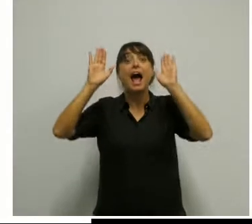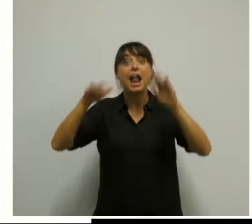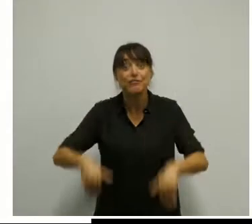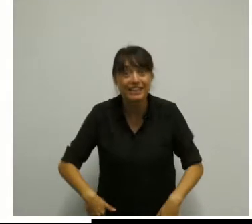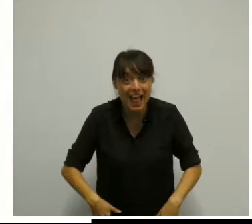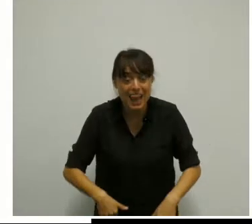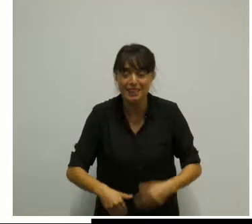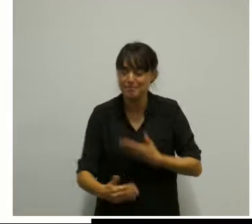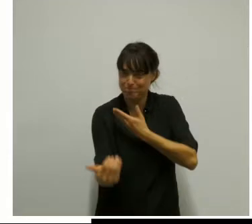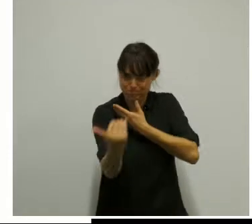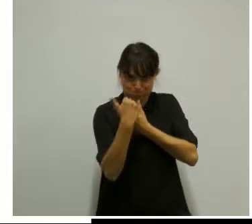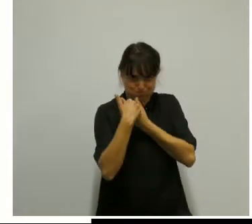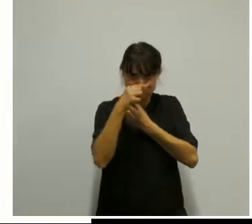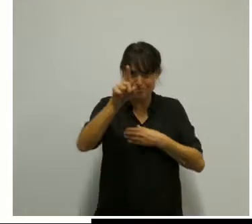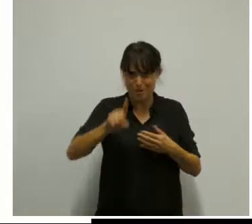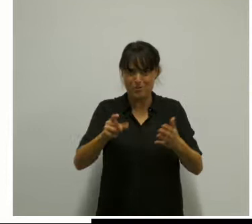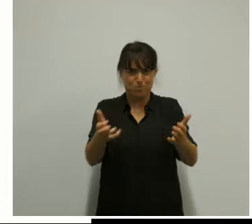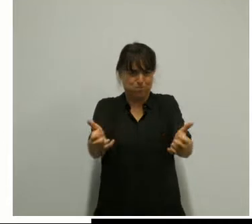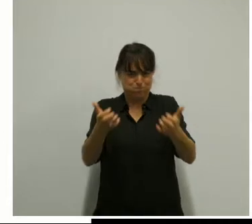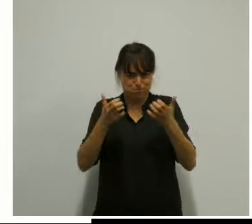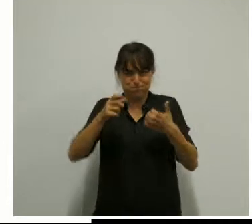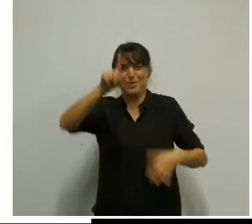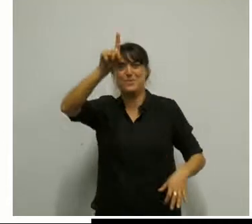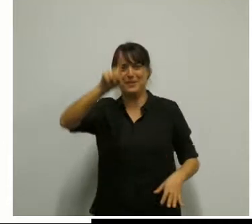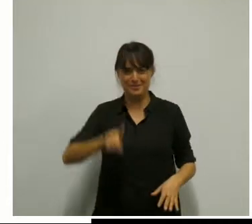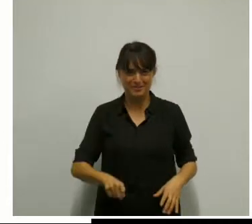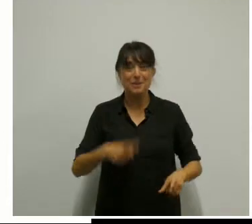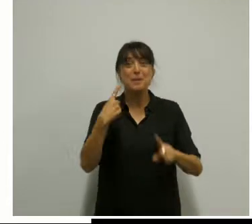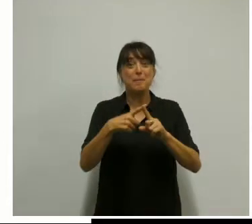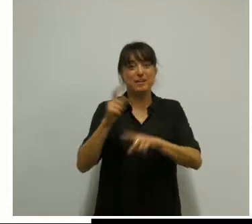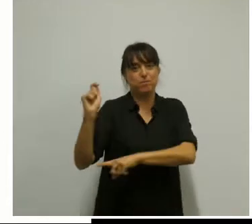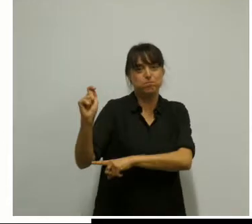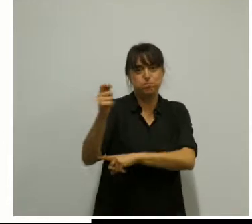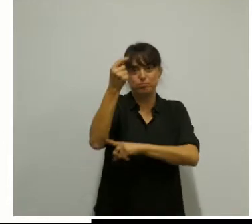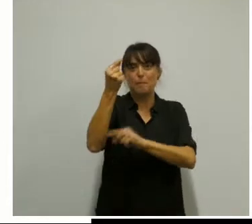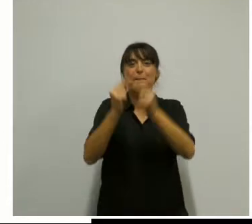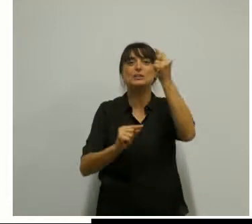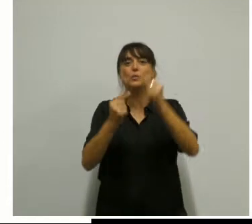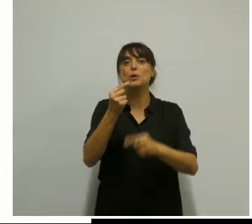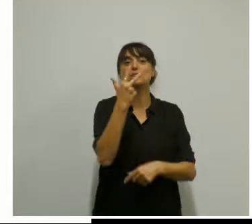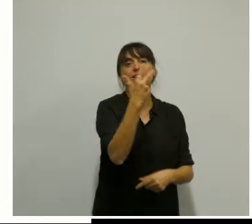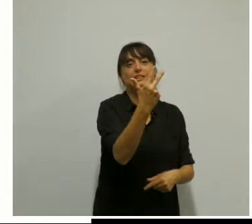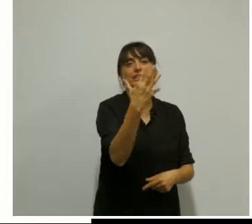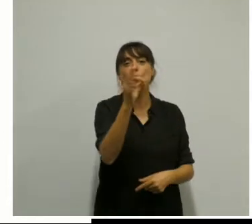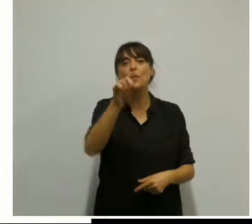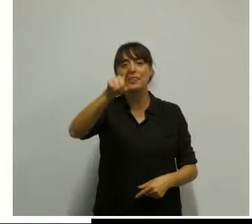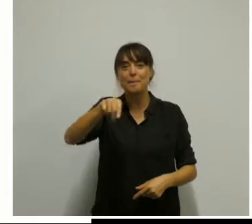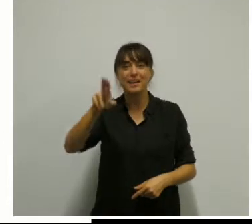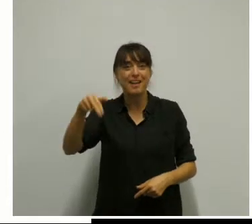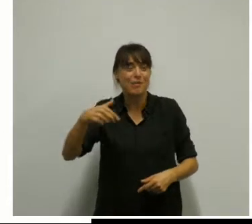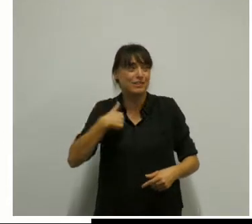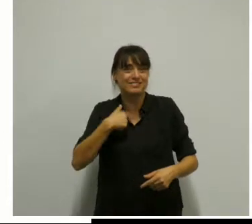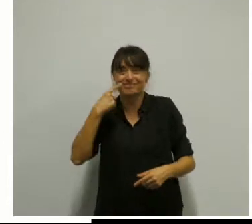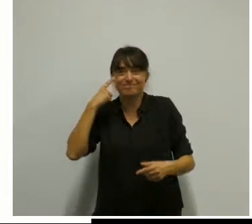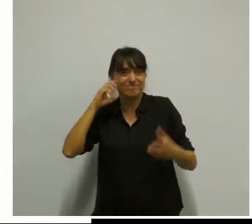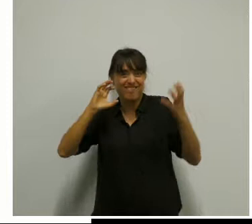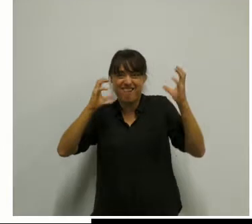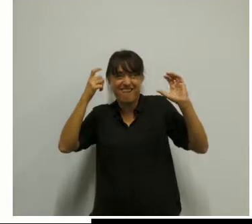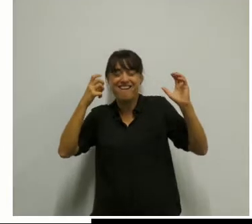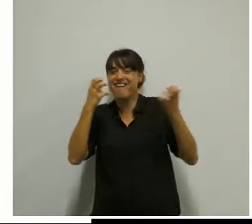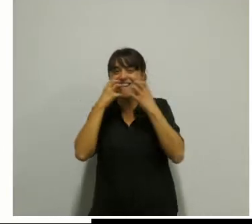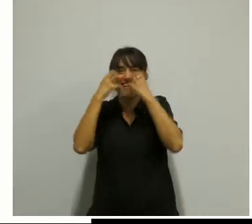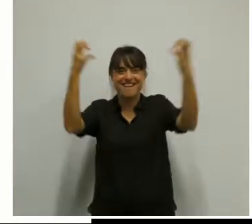del barri, aconsegueixes el pressupost de 350.000 euros, que això és com una bogeria, una alegria brutal,